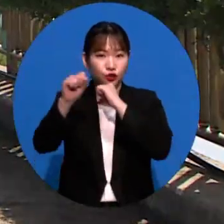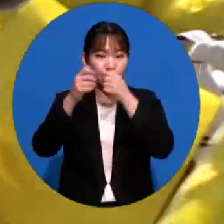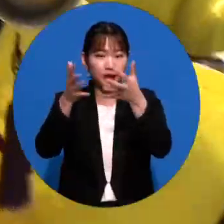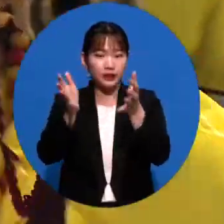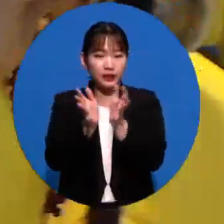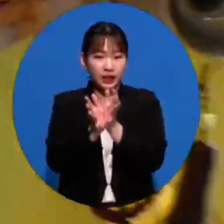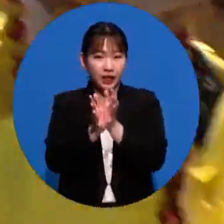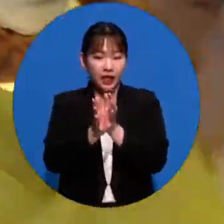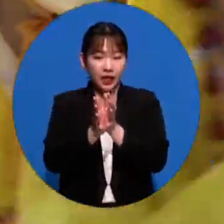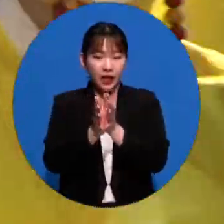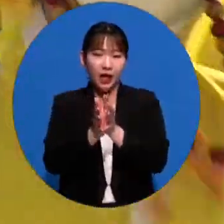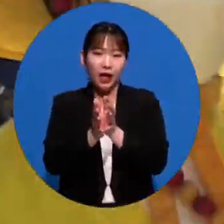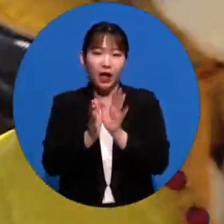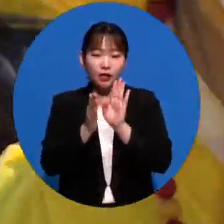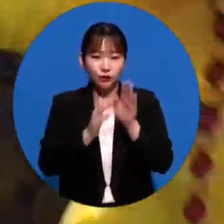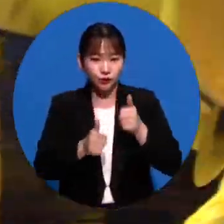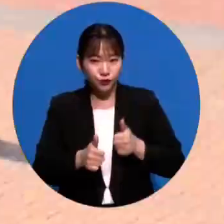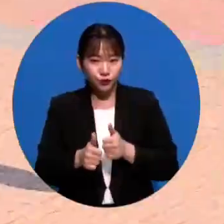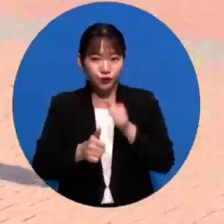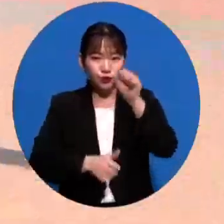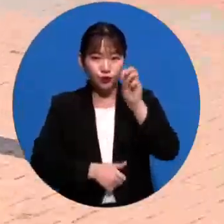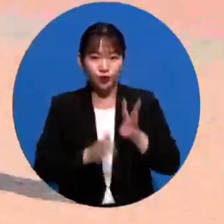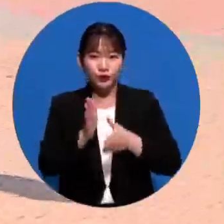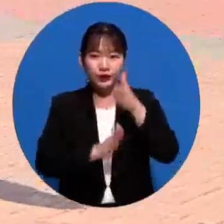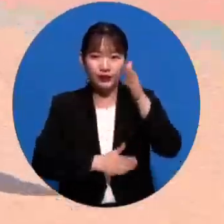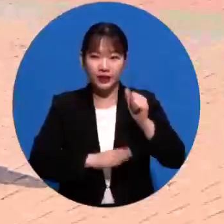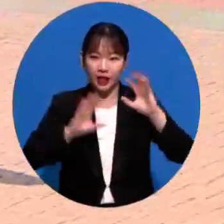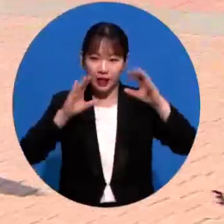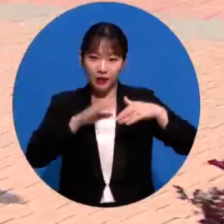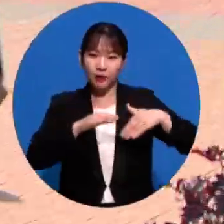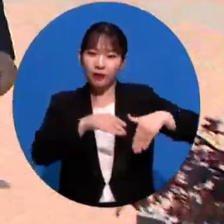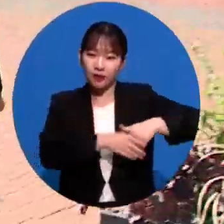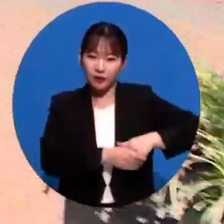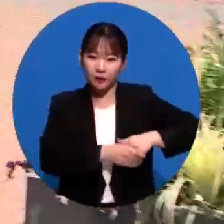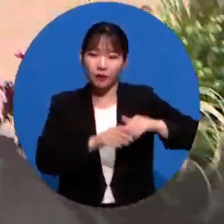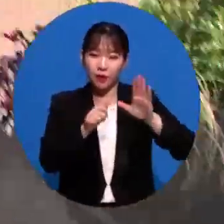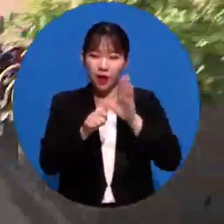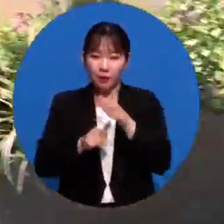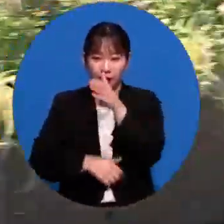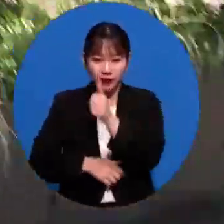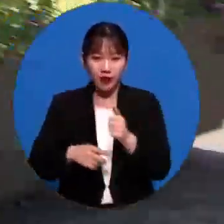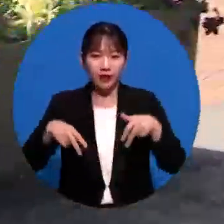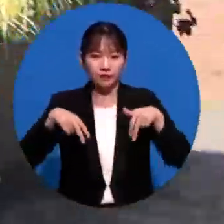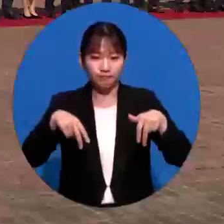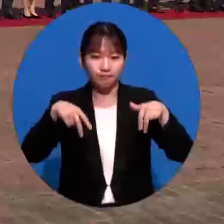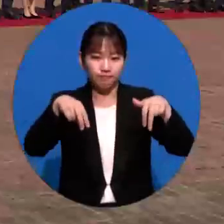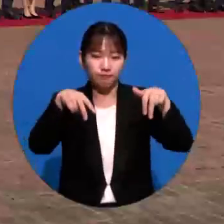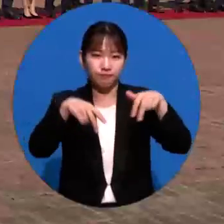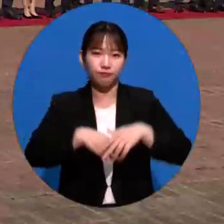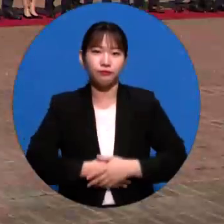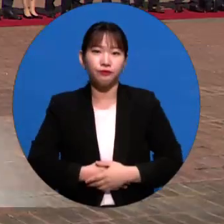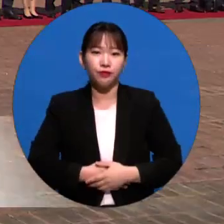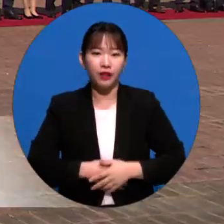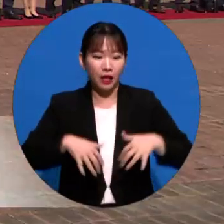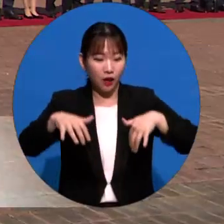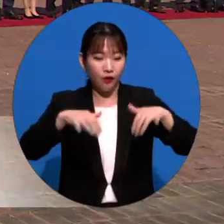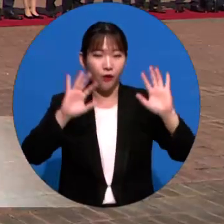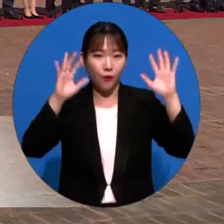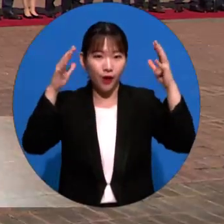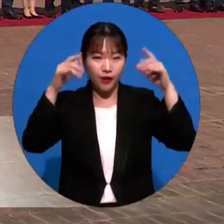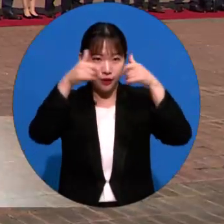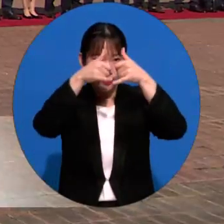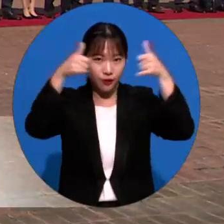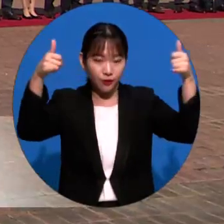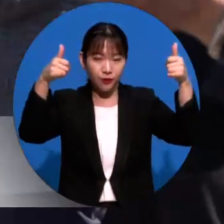취타대의 인도를 받으며 강기정 광주시장이 어린이 손을 잡고 한평군수와 나란히 입장합니다. 거리에는 환영